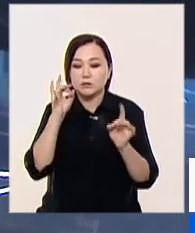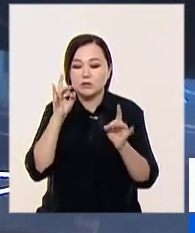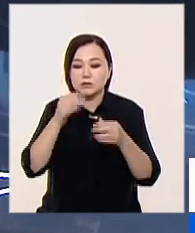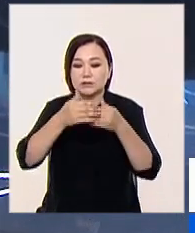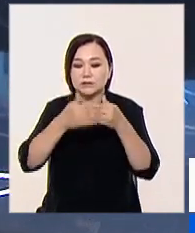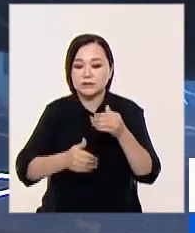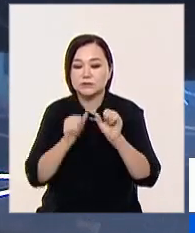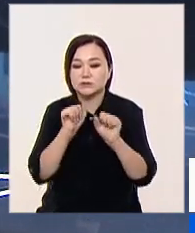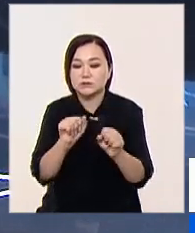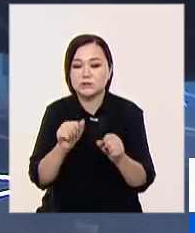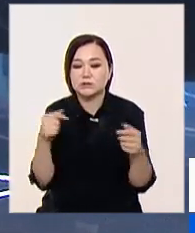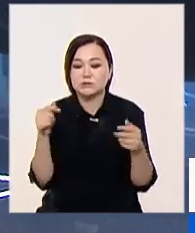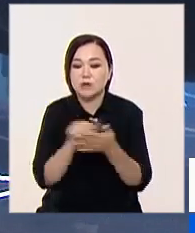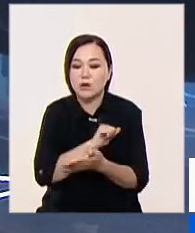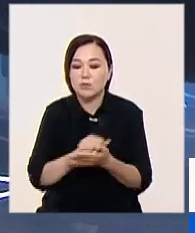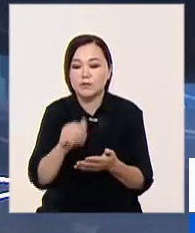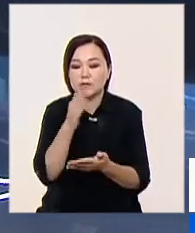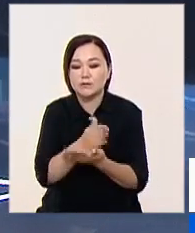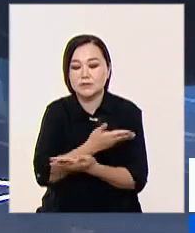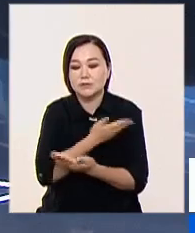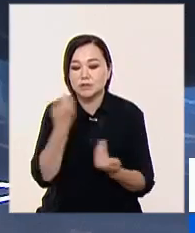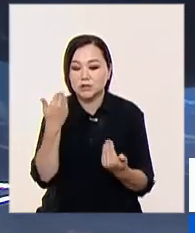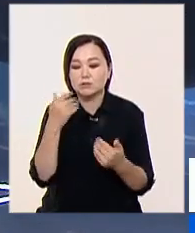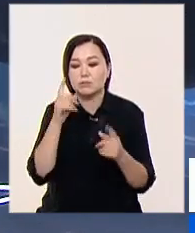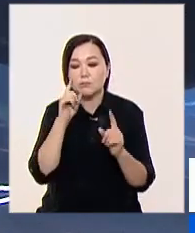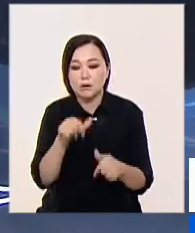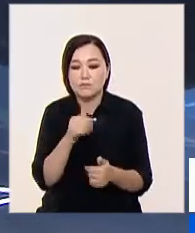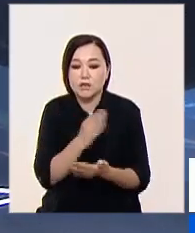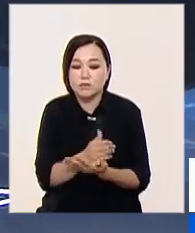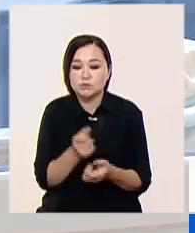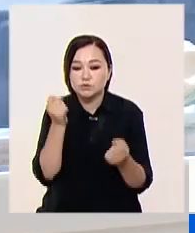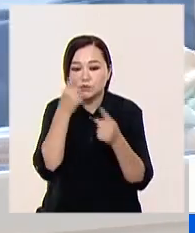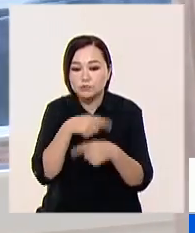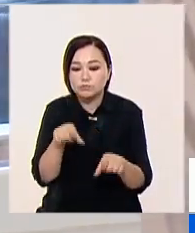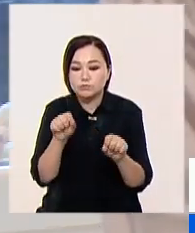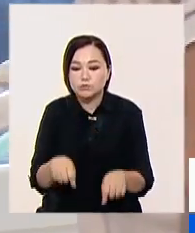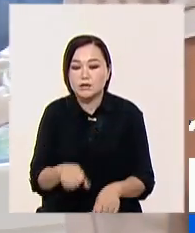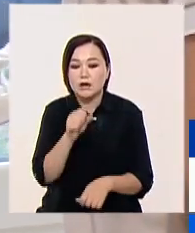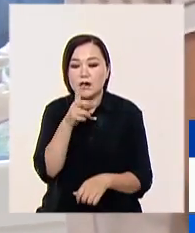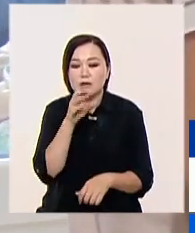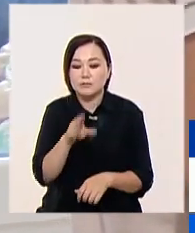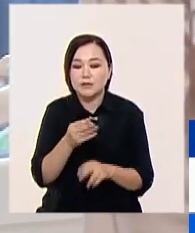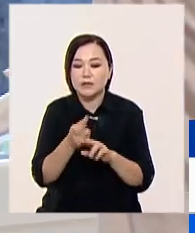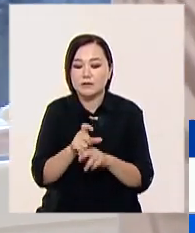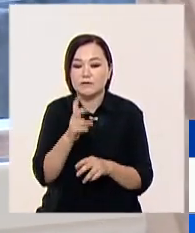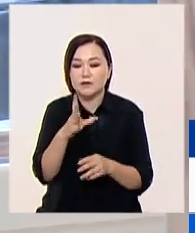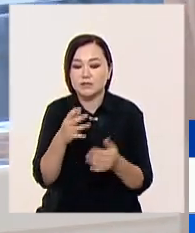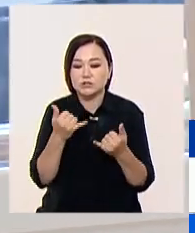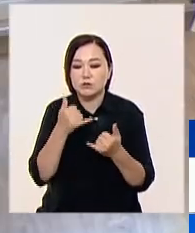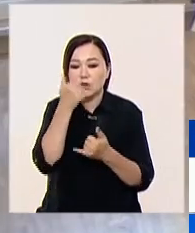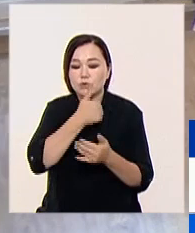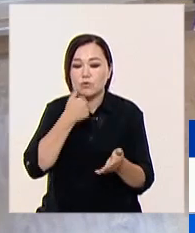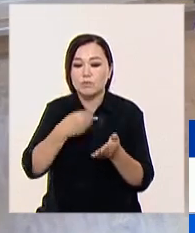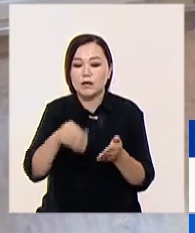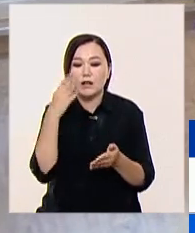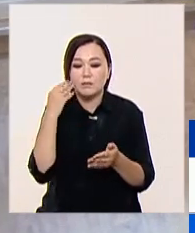оқшаулау туралы тиісті құжаттардың бар жоқтығын білуге құқылы. Ақылбек Қуатбеков бұл пәтерді биыл ғана сатып алған